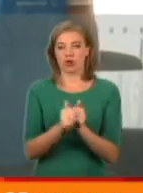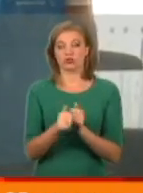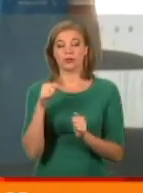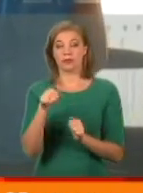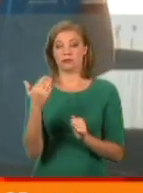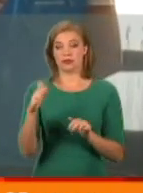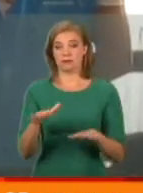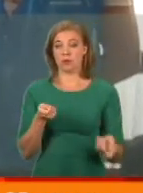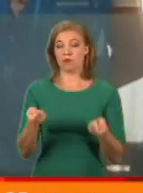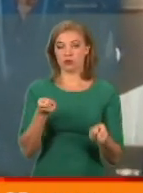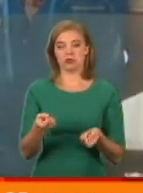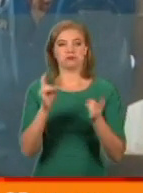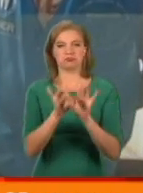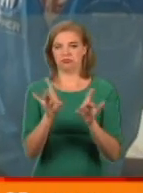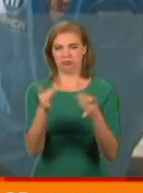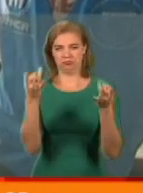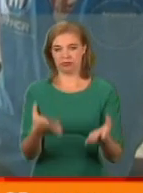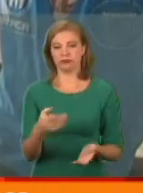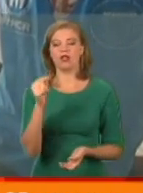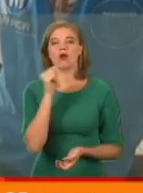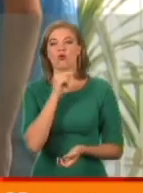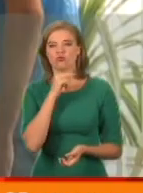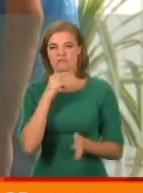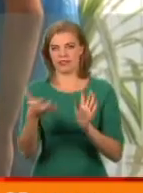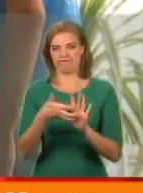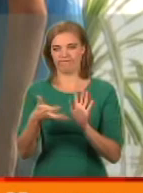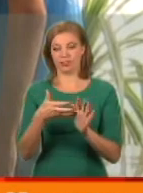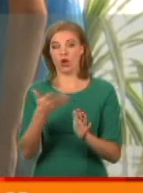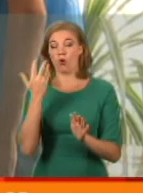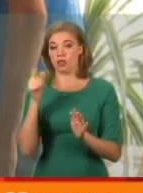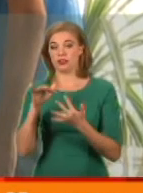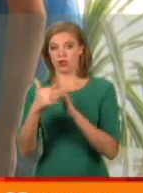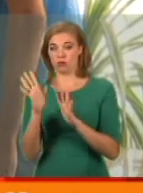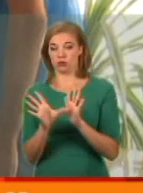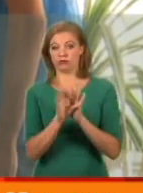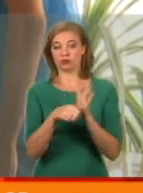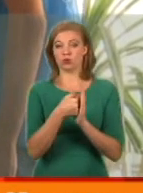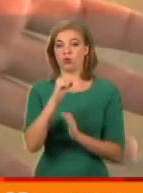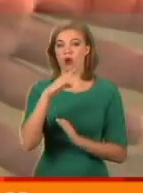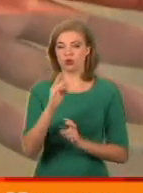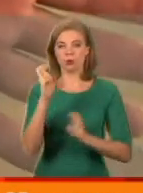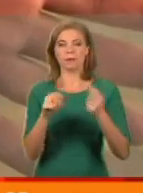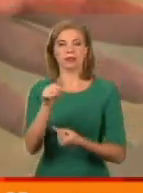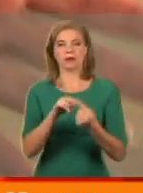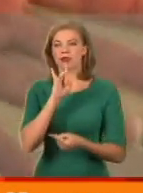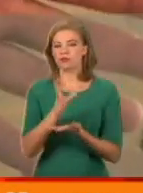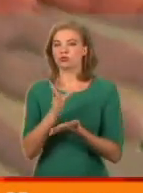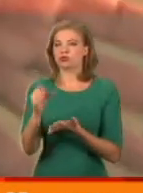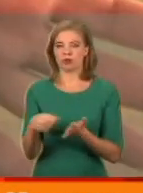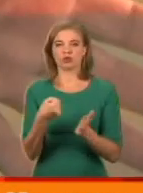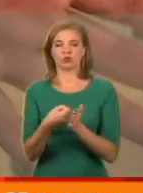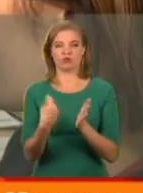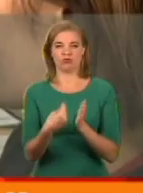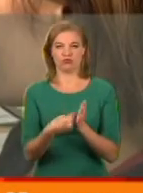Продав тутешніх посадовців просте пояснення – економічний зиск. Після долучення села до зони АТО підприємці не сплачуватимуть до